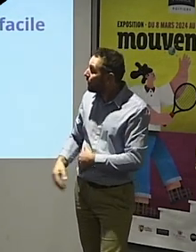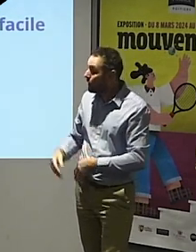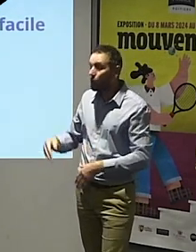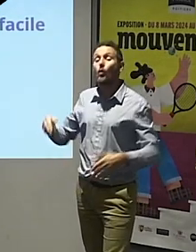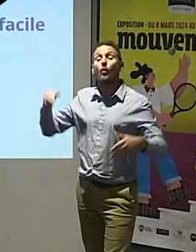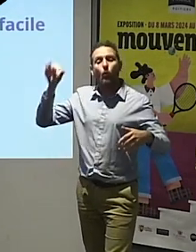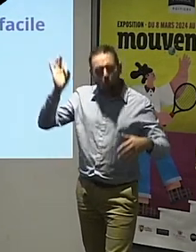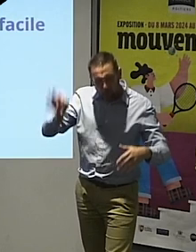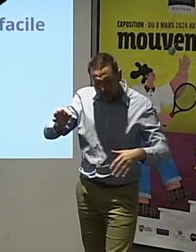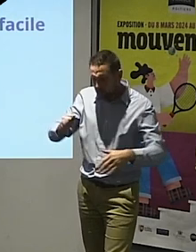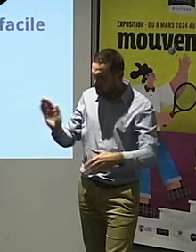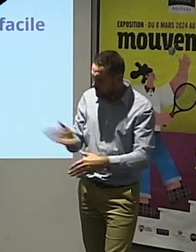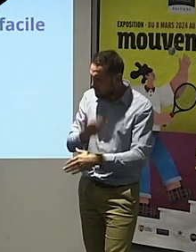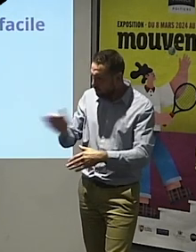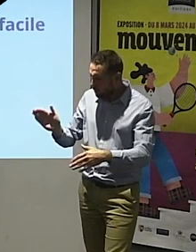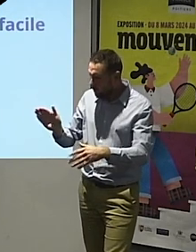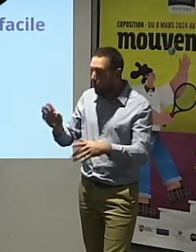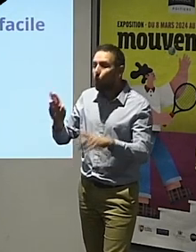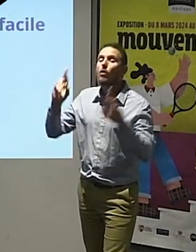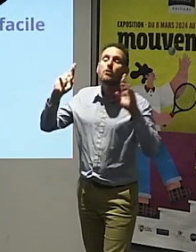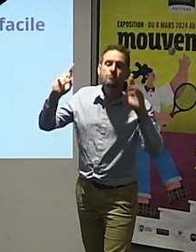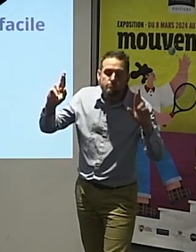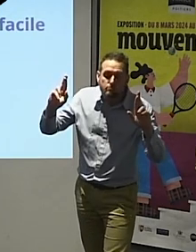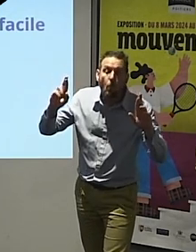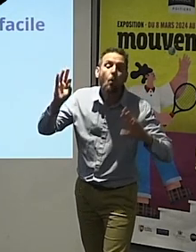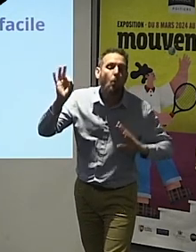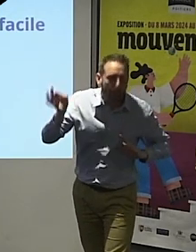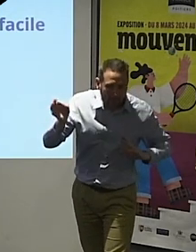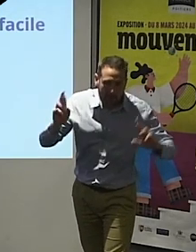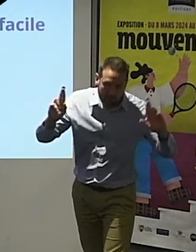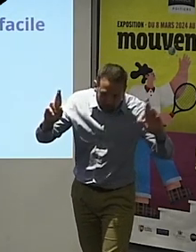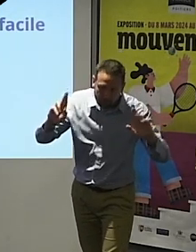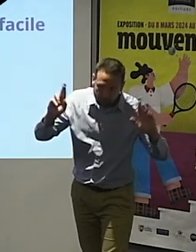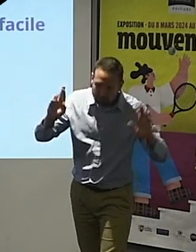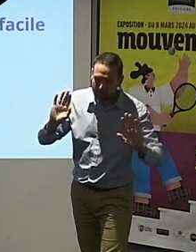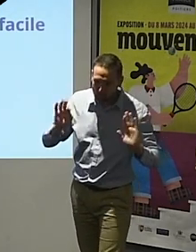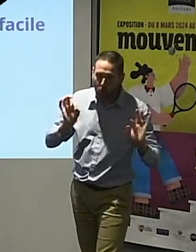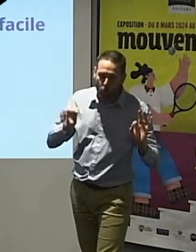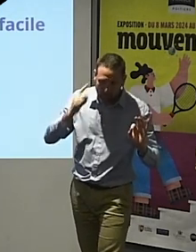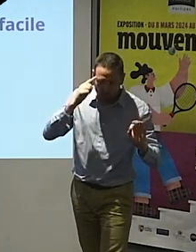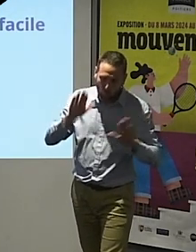Continuer à faire du ping-pong, normalement oui. Normalement oui, parce que